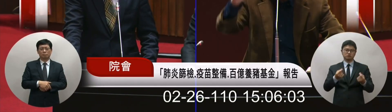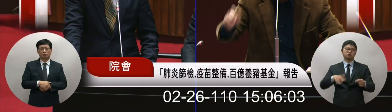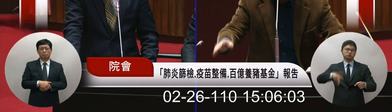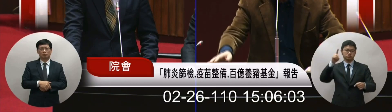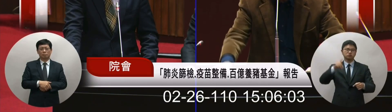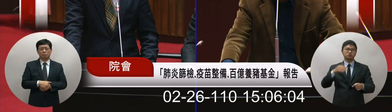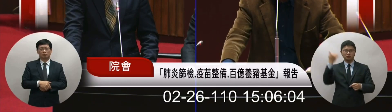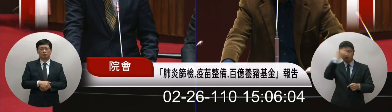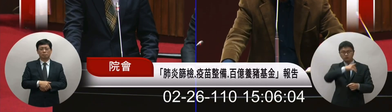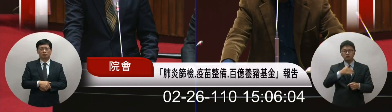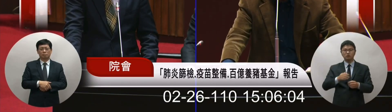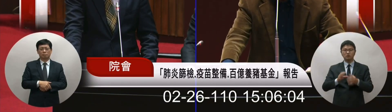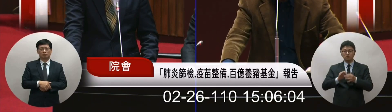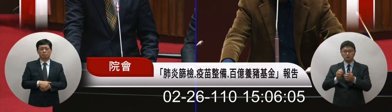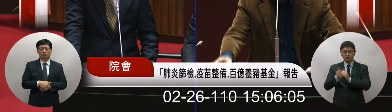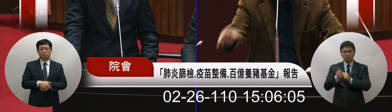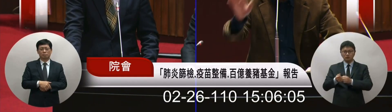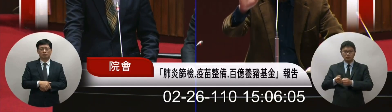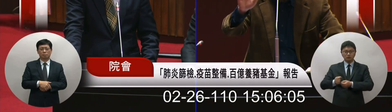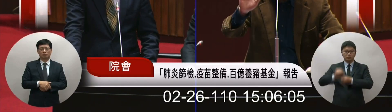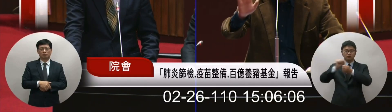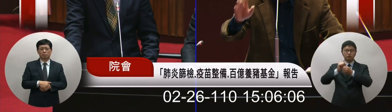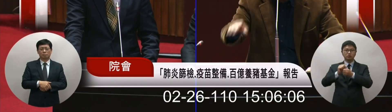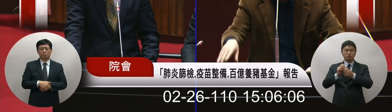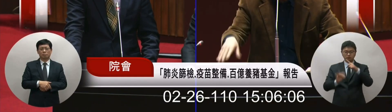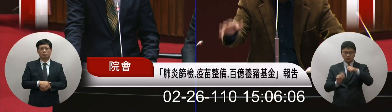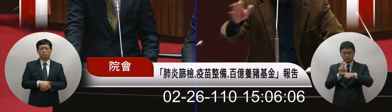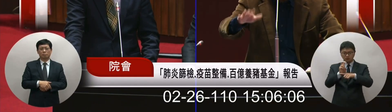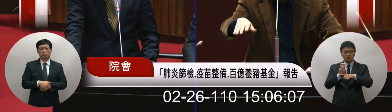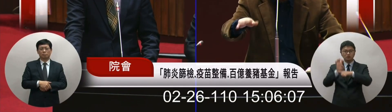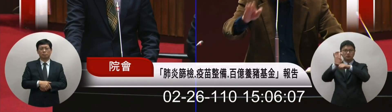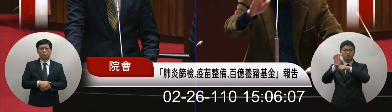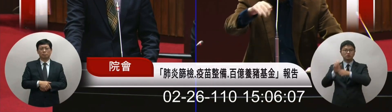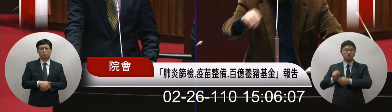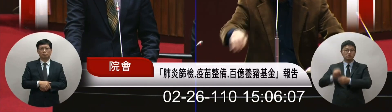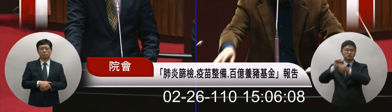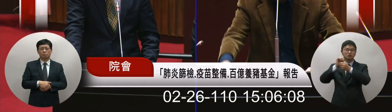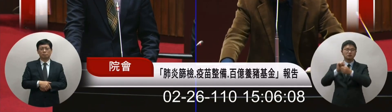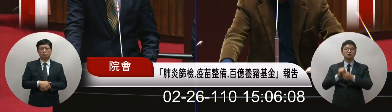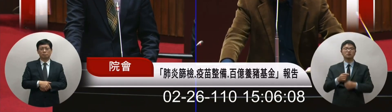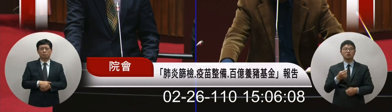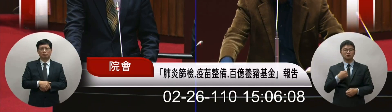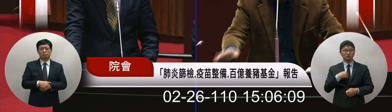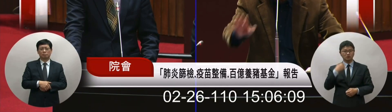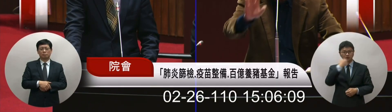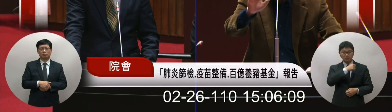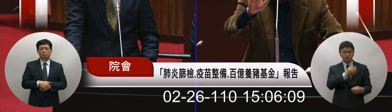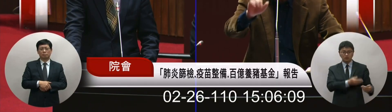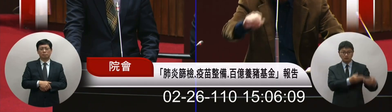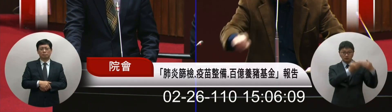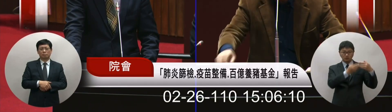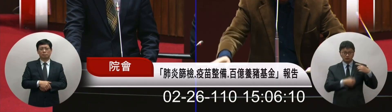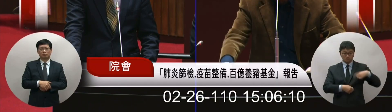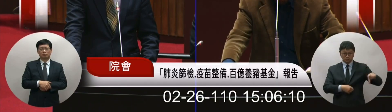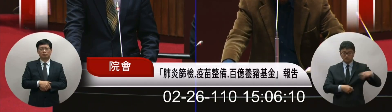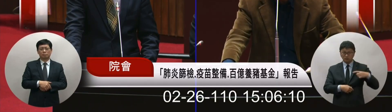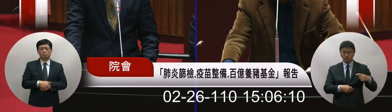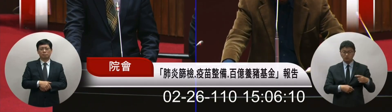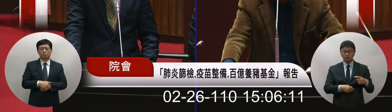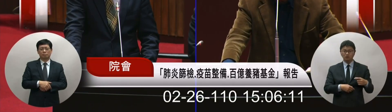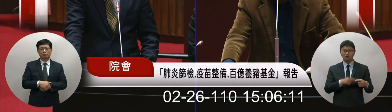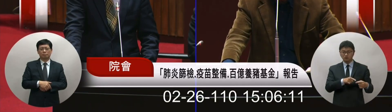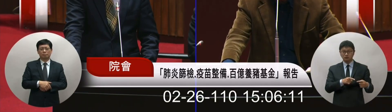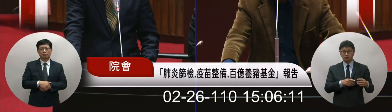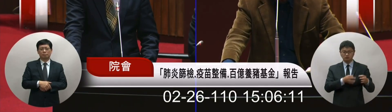25%、40%。不要想象说台湾跟中国大陆不会发生这种事情